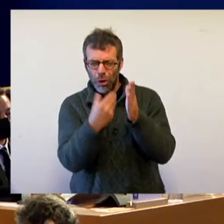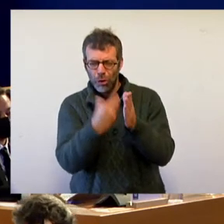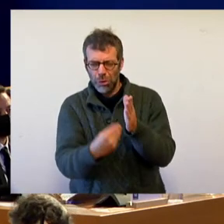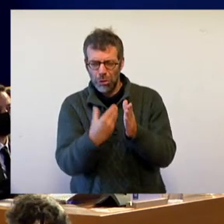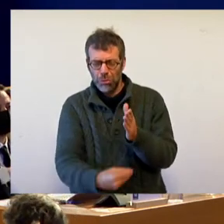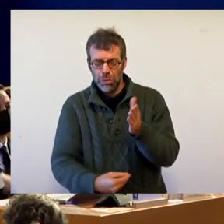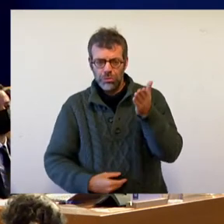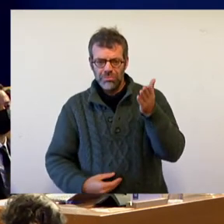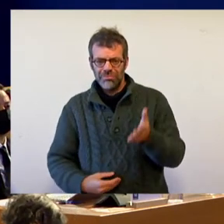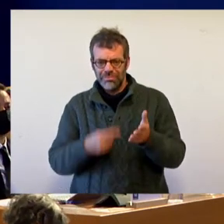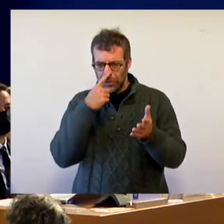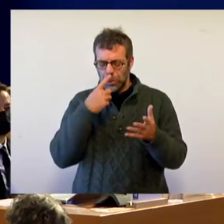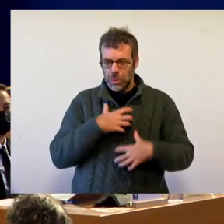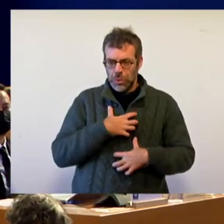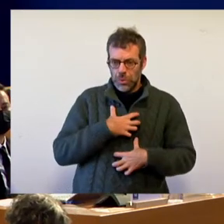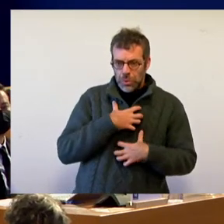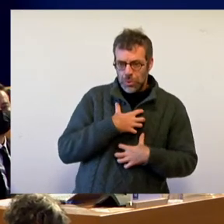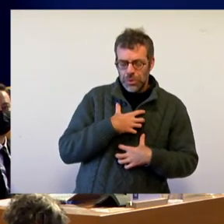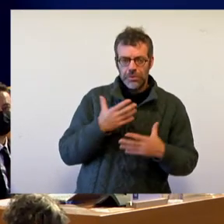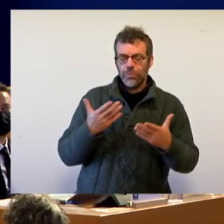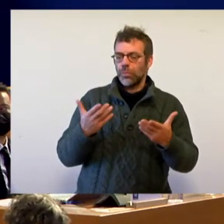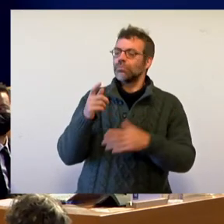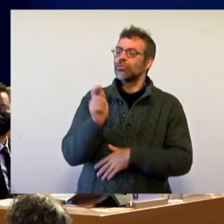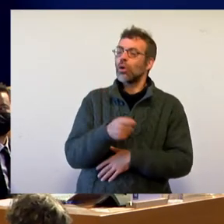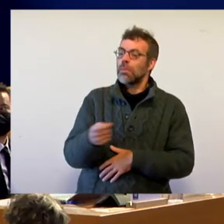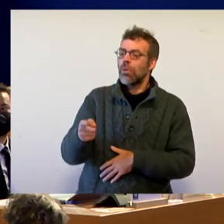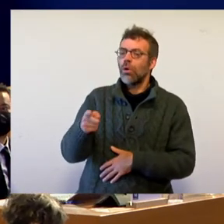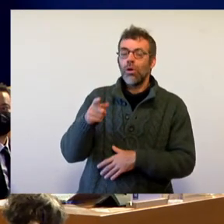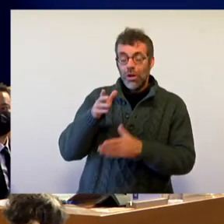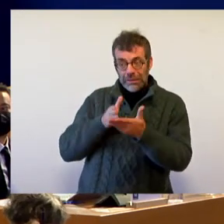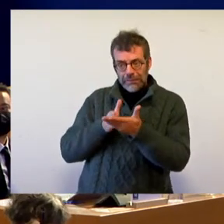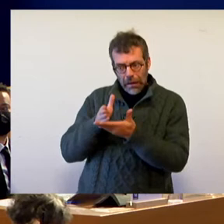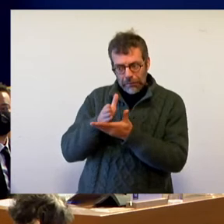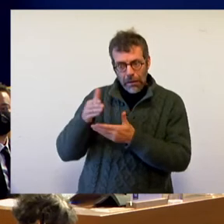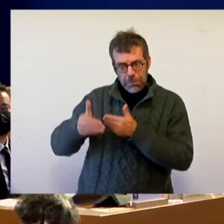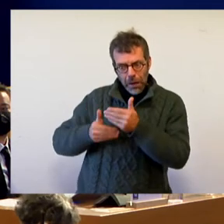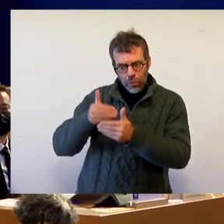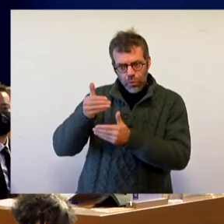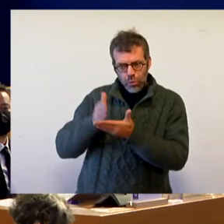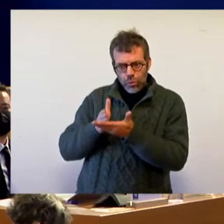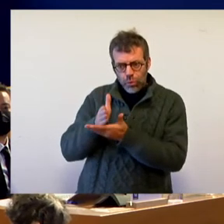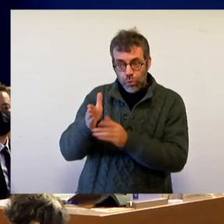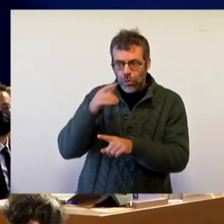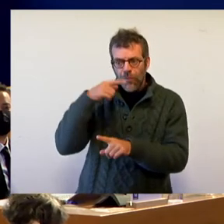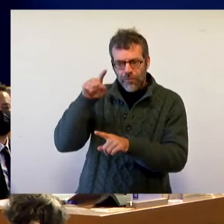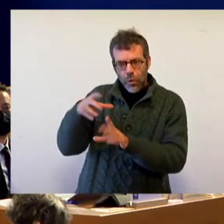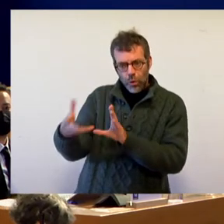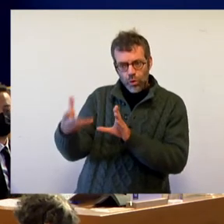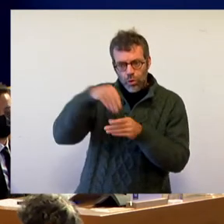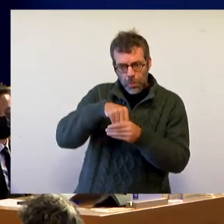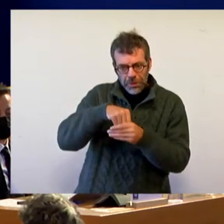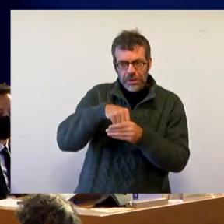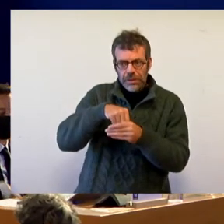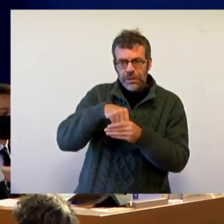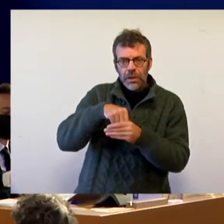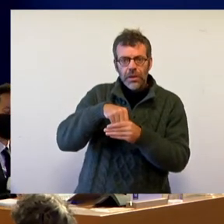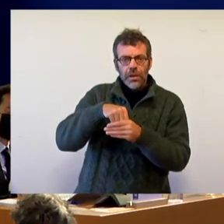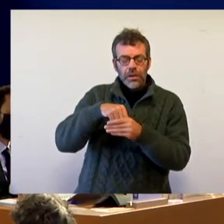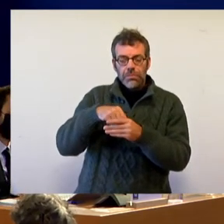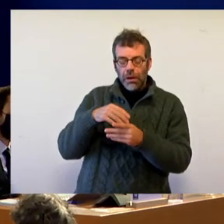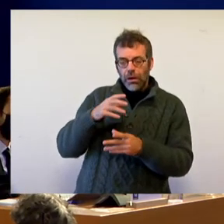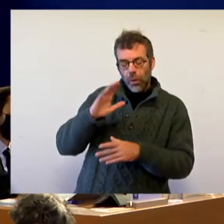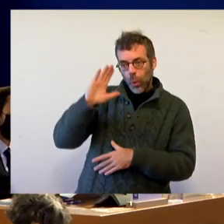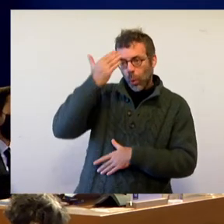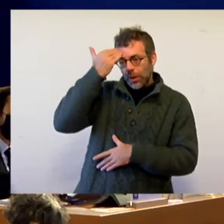mobilités internes, ça prend en compte l'évolution de la carrière des agents. Et aujourd'hui, dans ce document, je ne vois rien à ce sujet et je